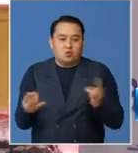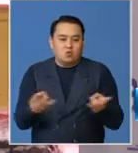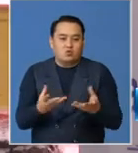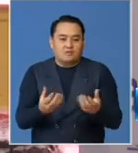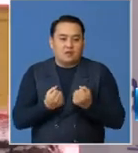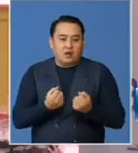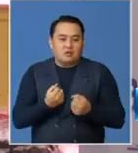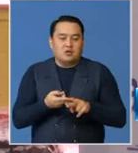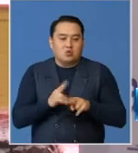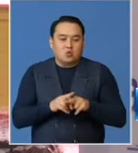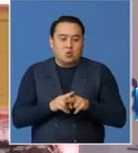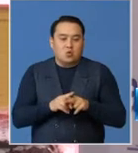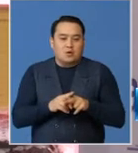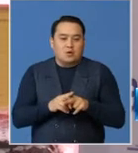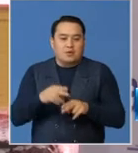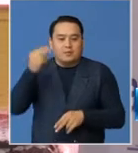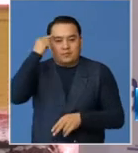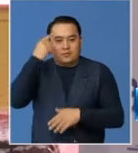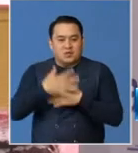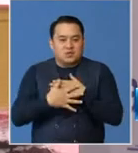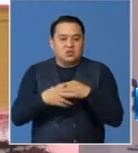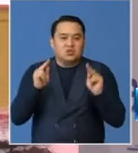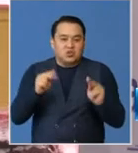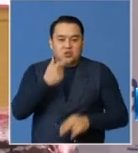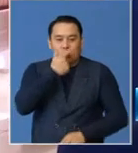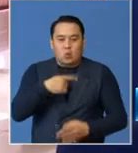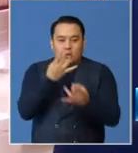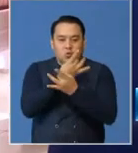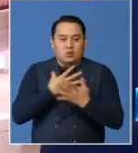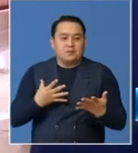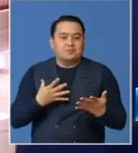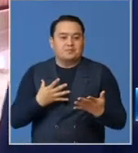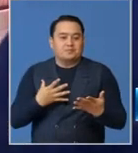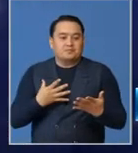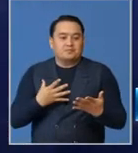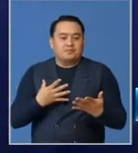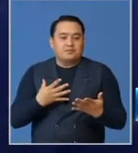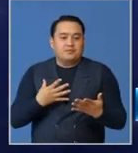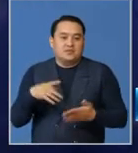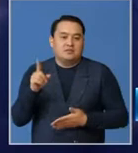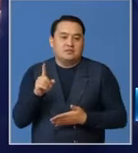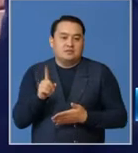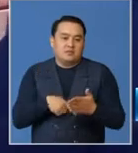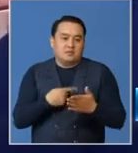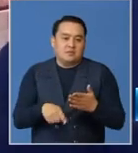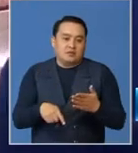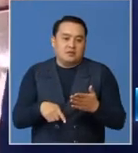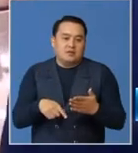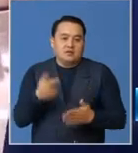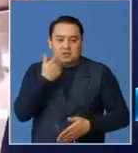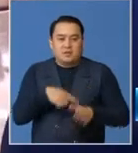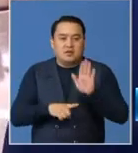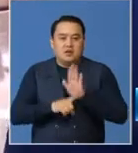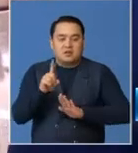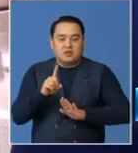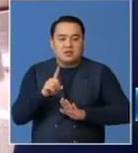С одной стороны, это какой-то урок студентов честности и порядочности. Сомнения всегда есть, но я думаю, надо начинать с себя,